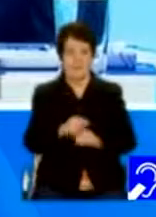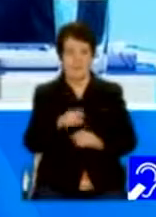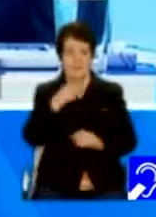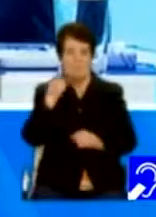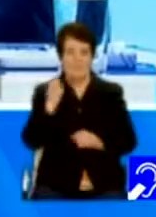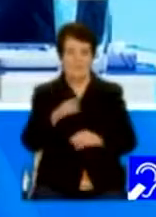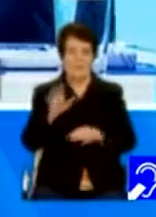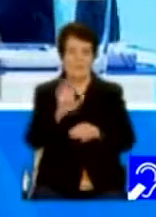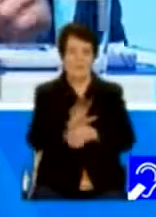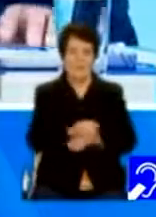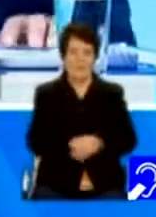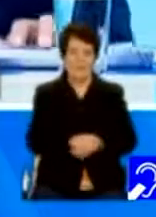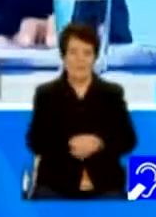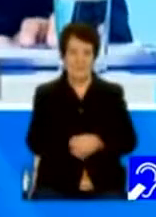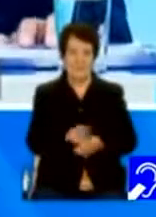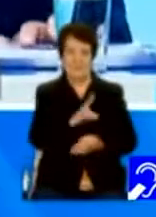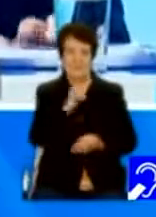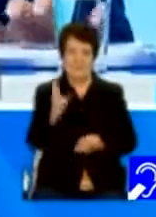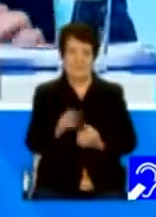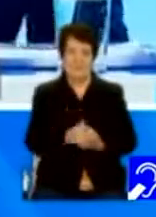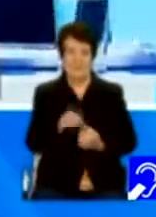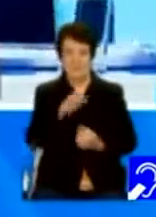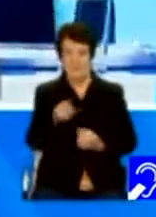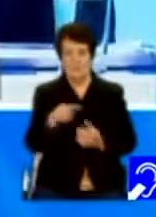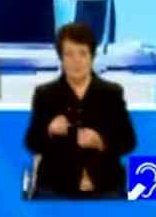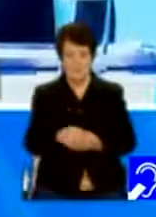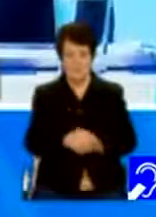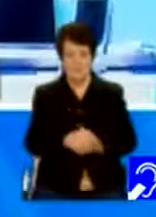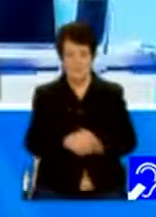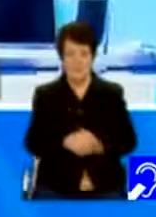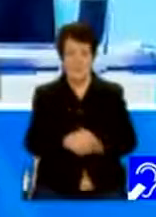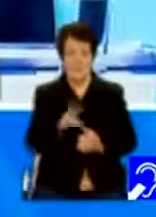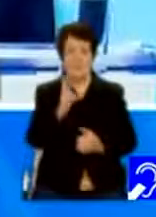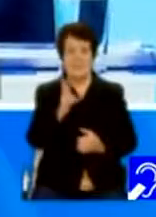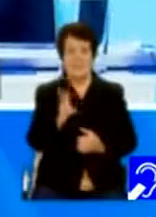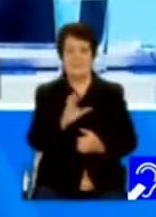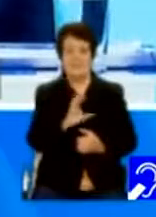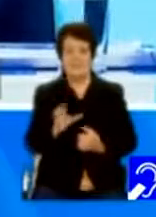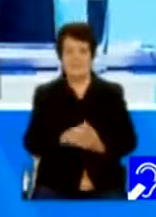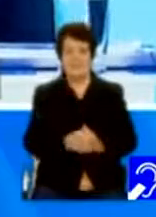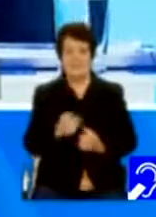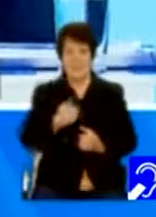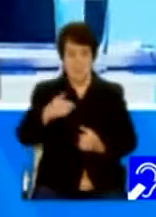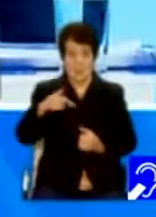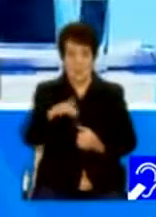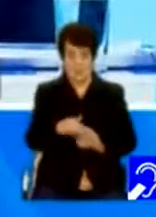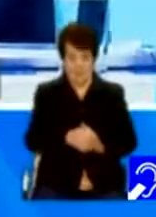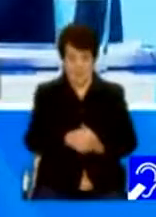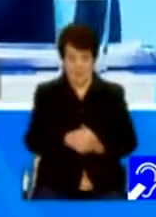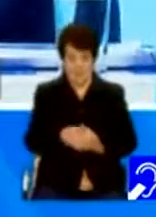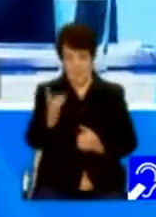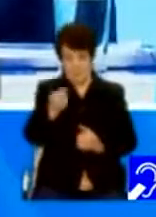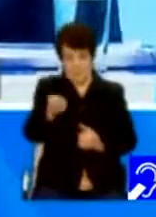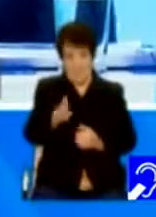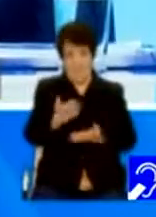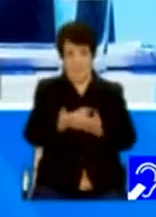politică la comandă. Ideea în care? La comanda celor ce l-angajează. 30 secunde, numai 30 secunde, vă rog, și după aia. Eu merg în, de exemplu, în Drochi am